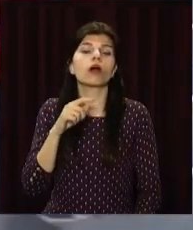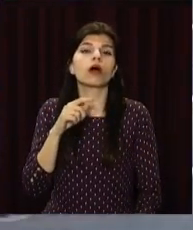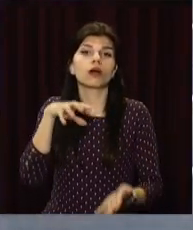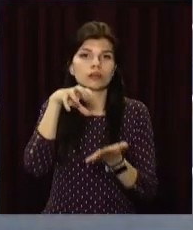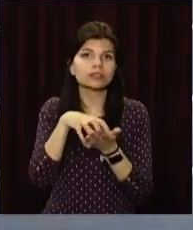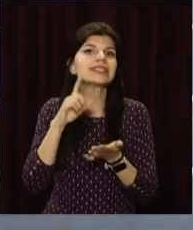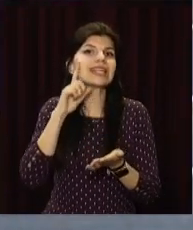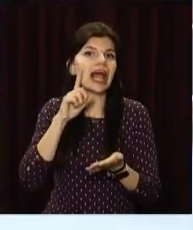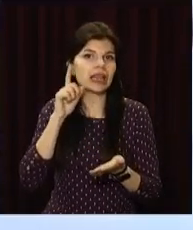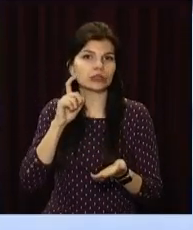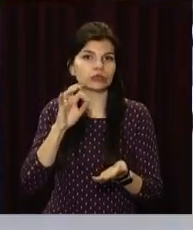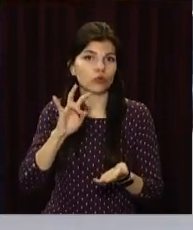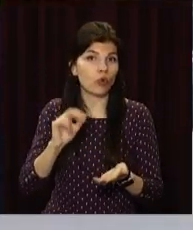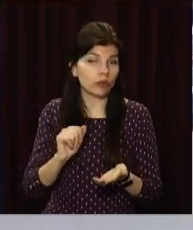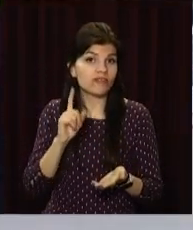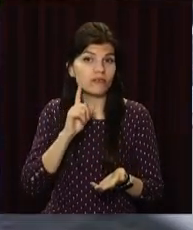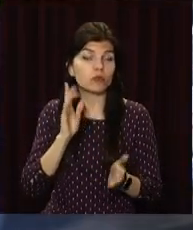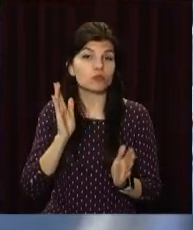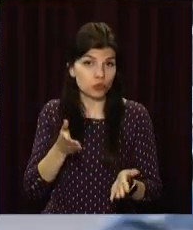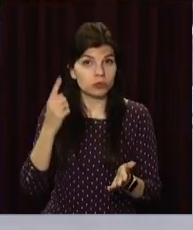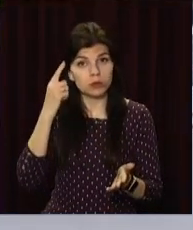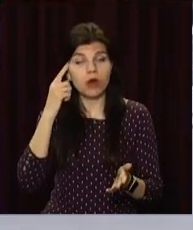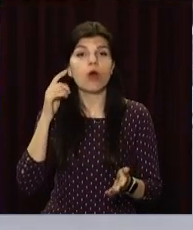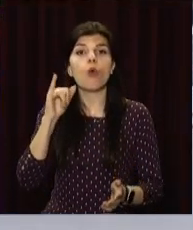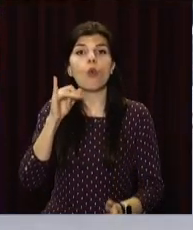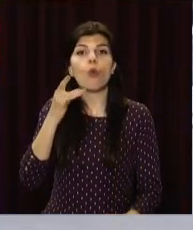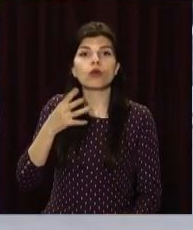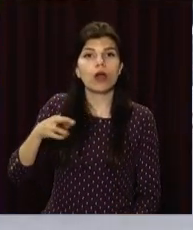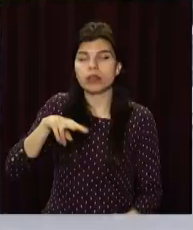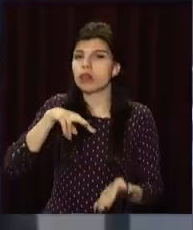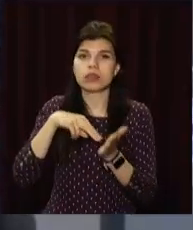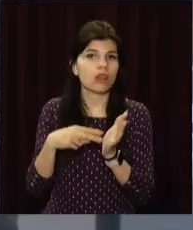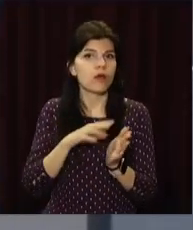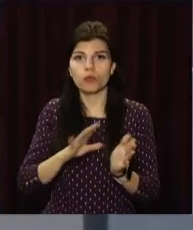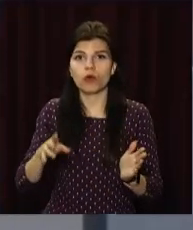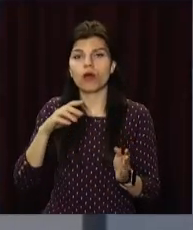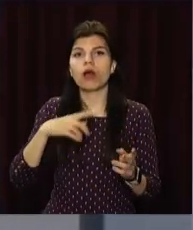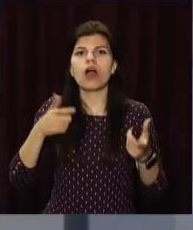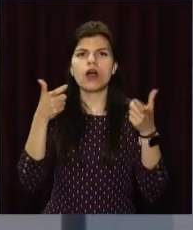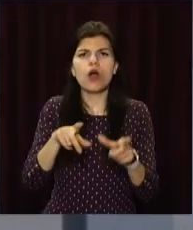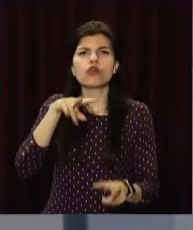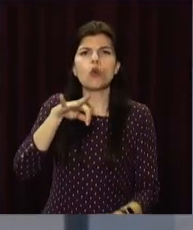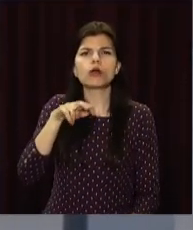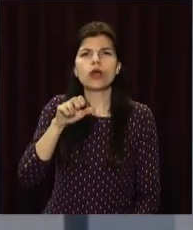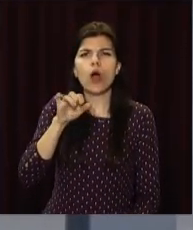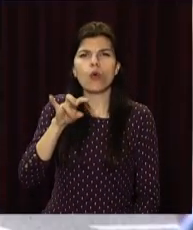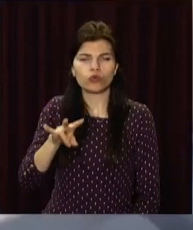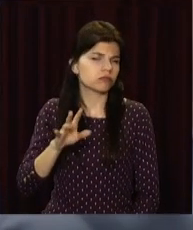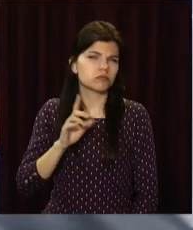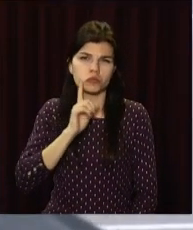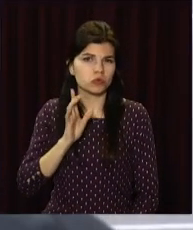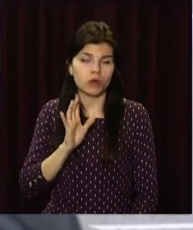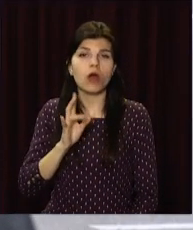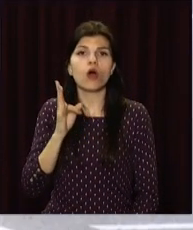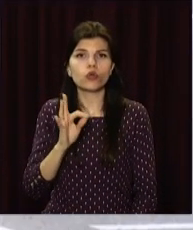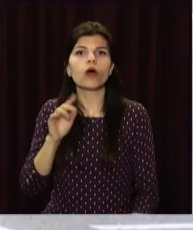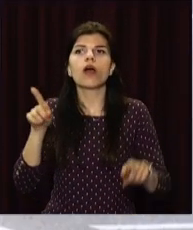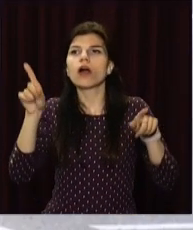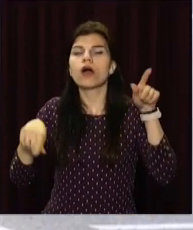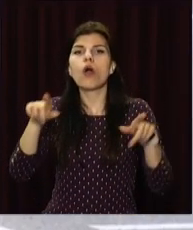зони. Також Шмигаль наголосив, уряд не планує запроваджувати загальнодержавний локдаун. У разі необхідності закриватимуть